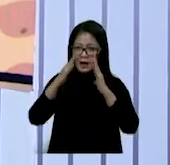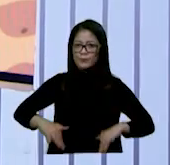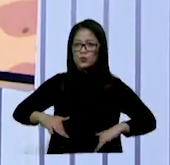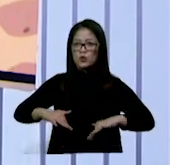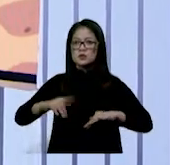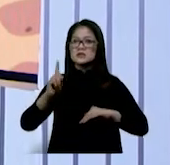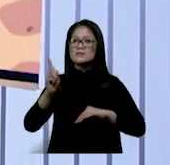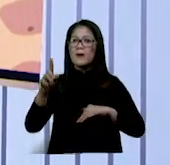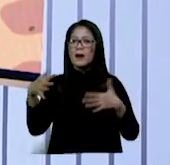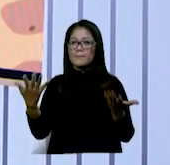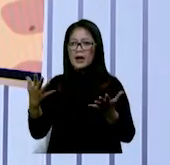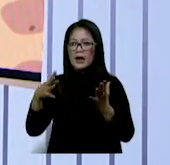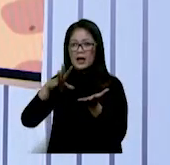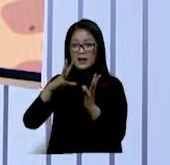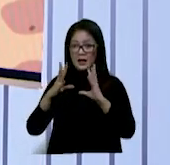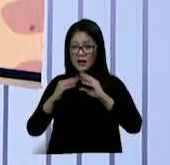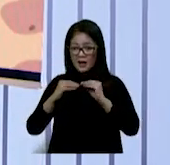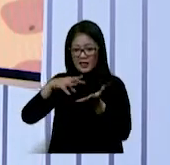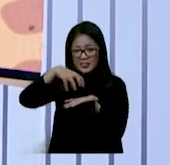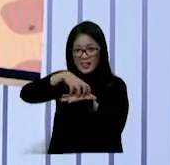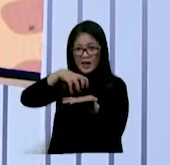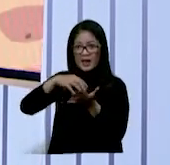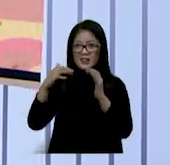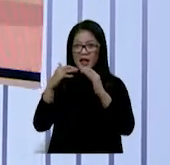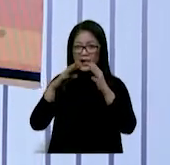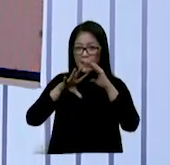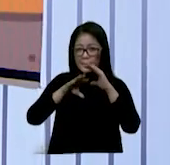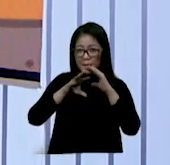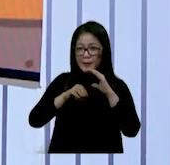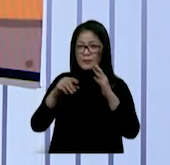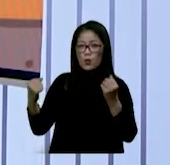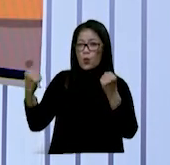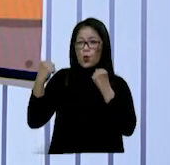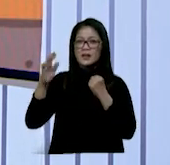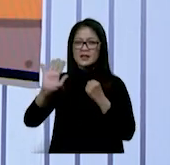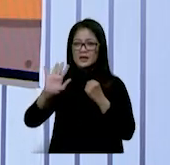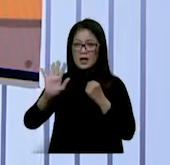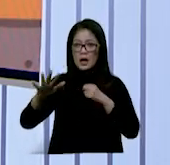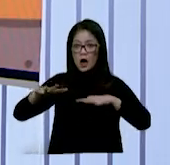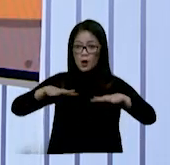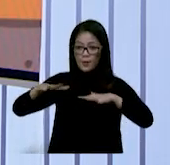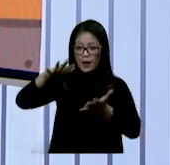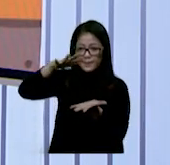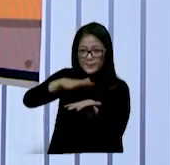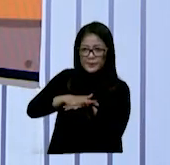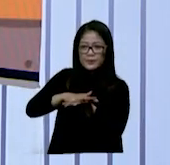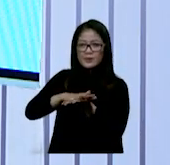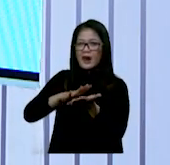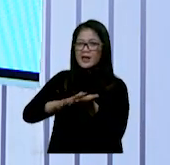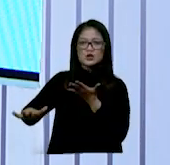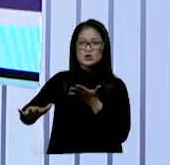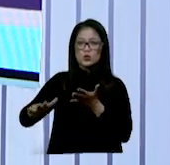endapan yang lunak ini membuat efek gempa menjadi semakin besar dan merusak bangunan di atasnya, terutama jika bukan bangunan yang tahan